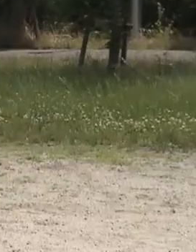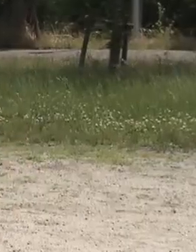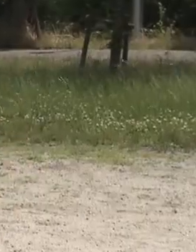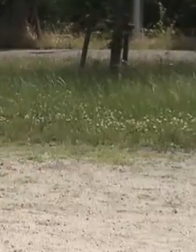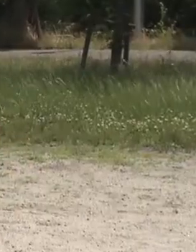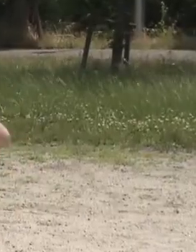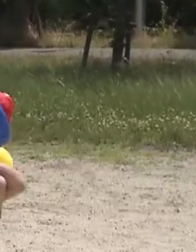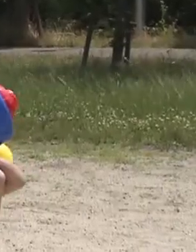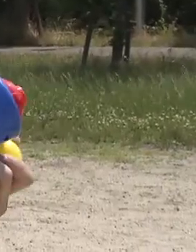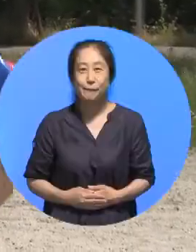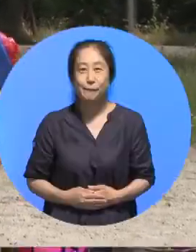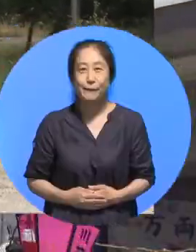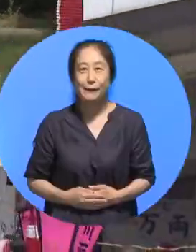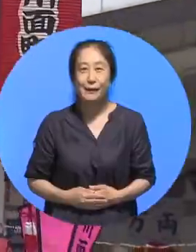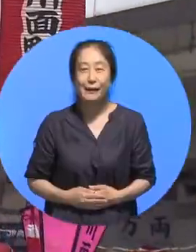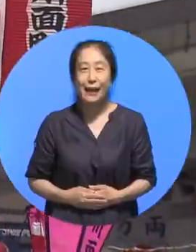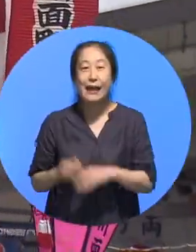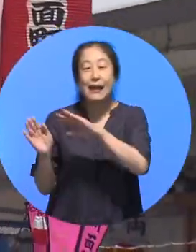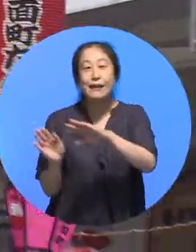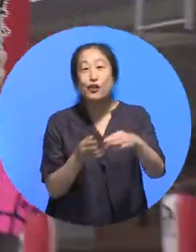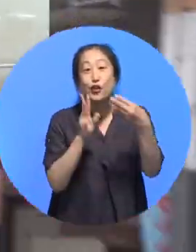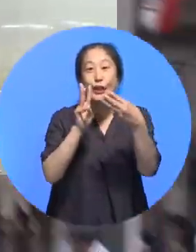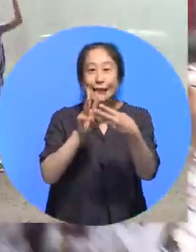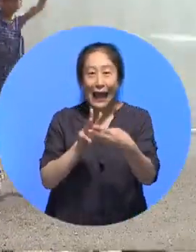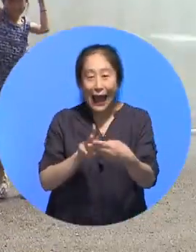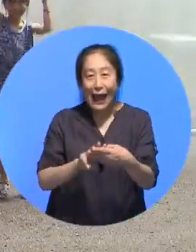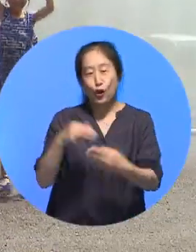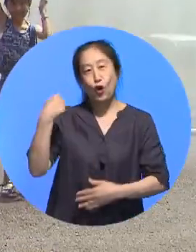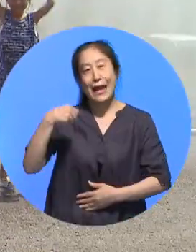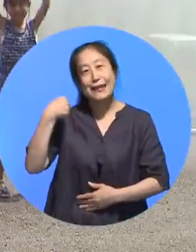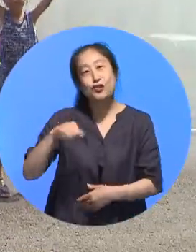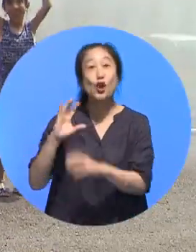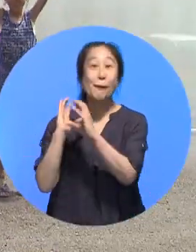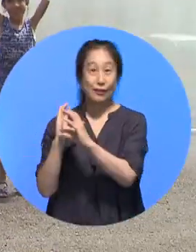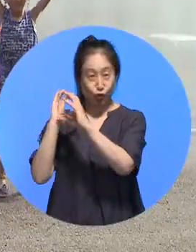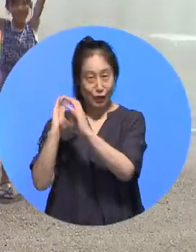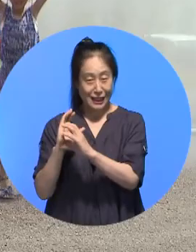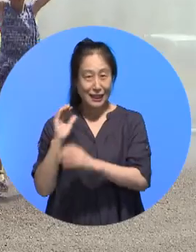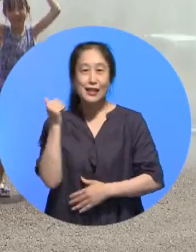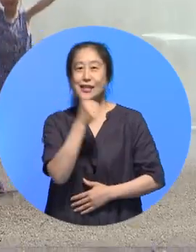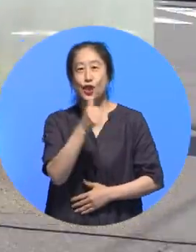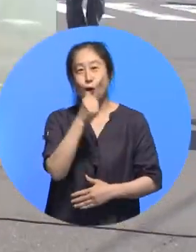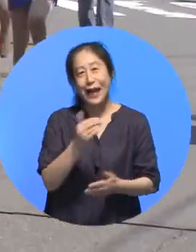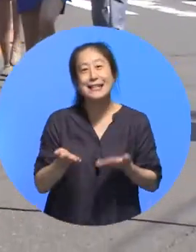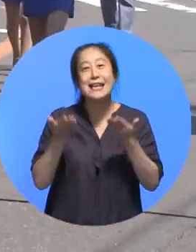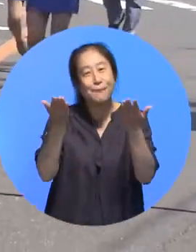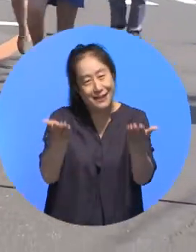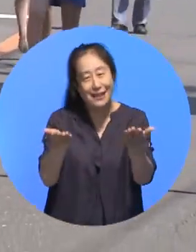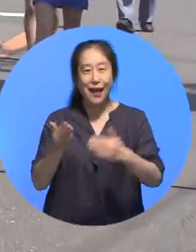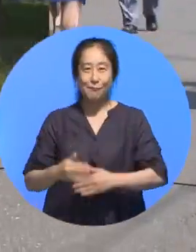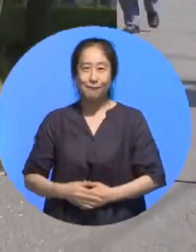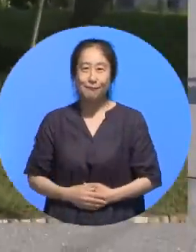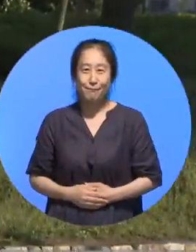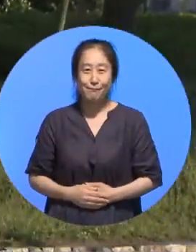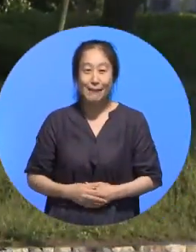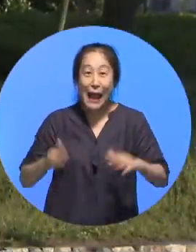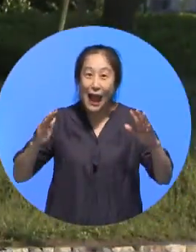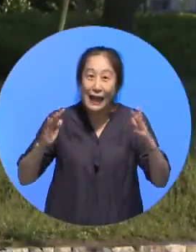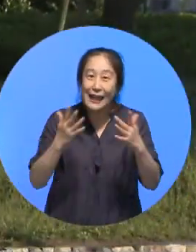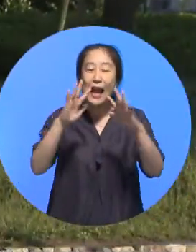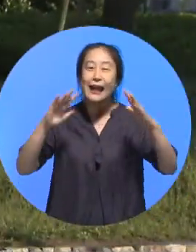ます水田の夏の風物師水田祭りについてご紹介しました暑い